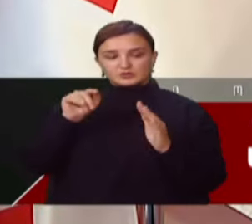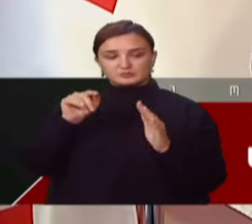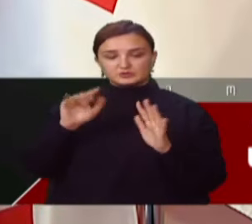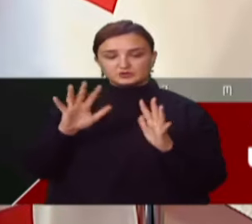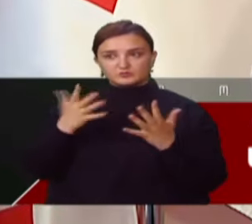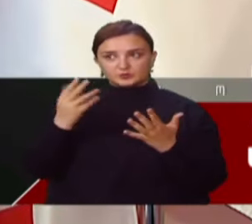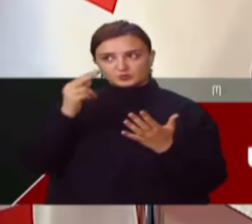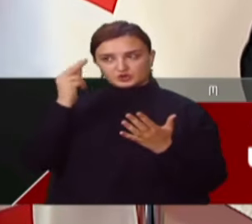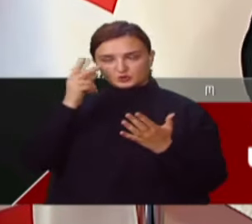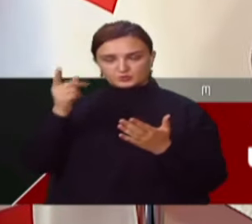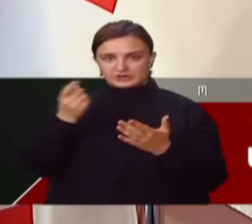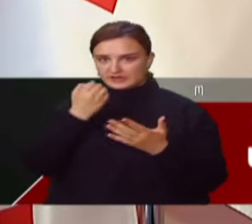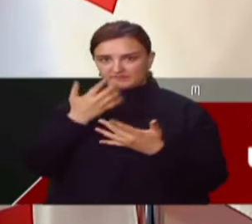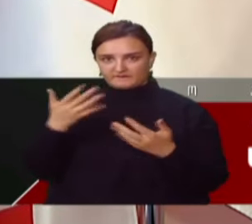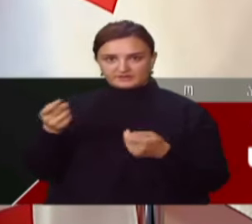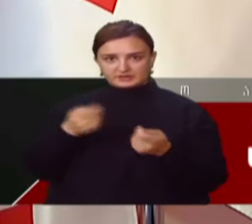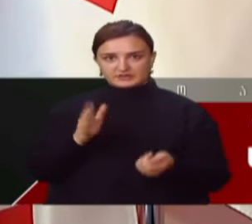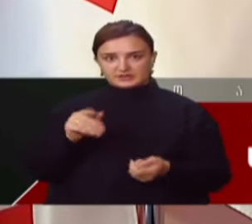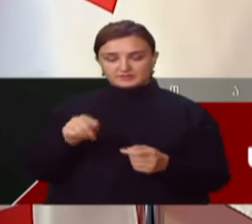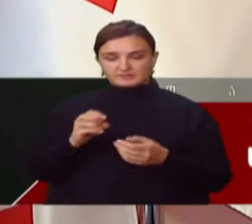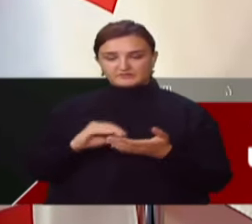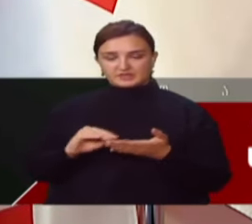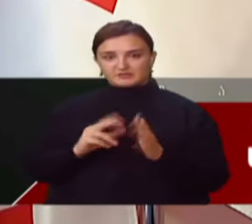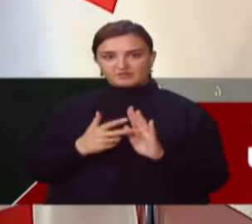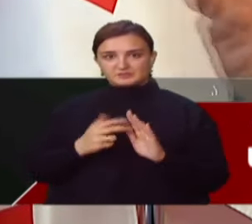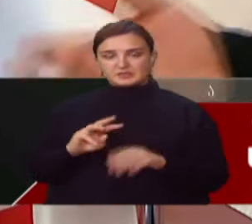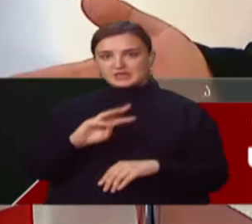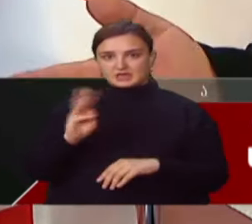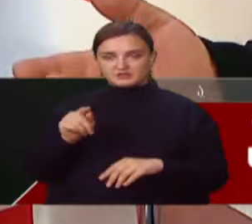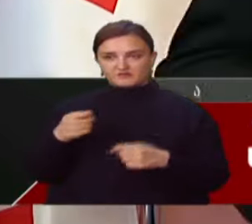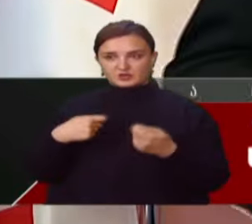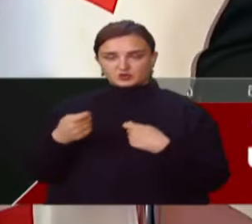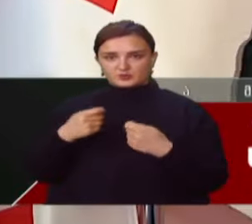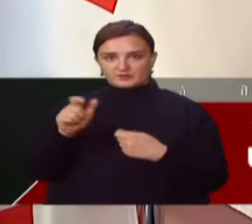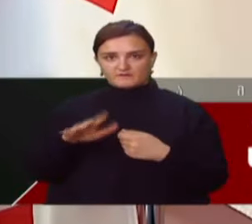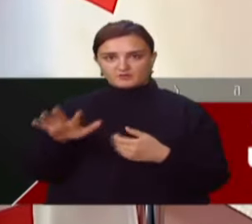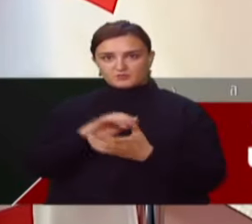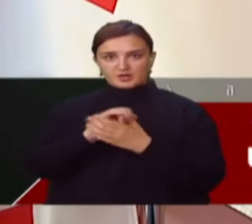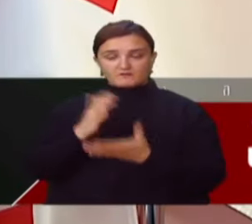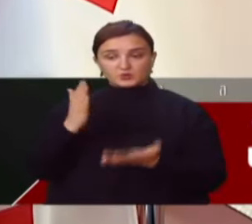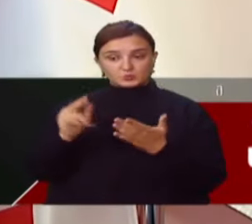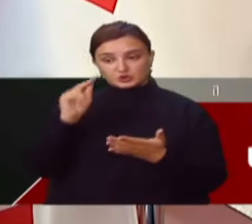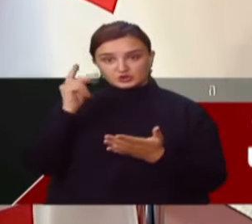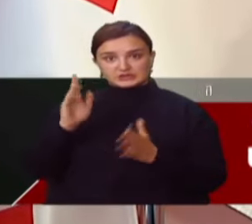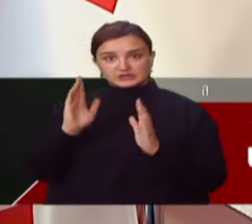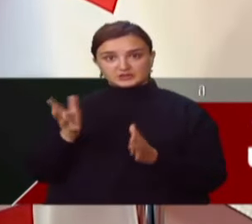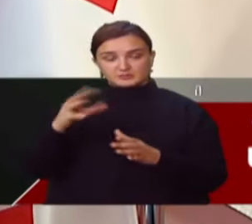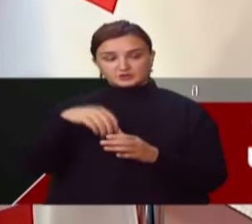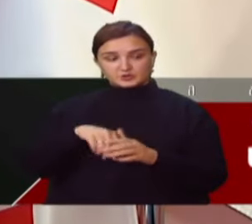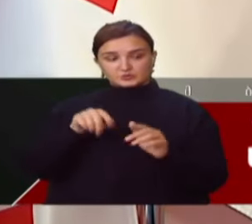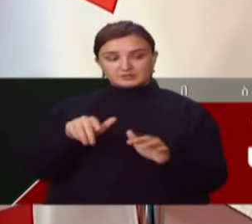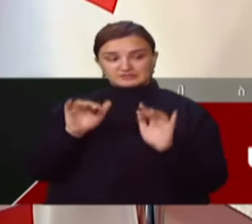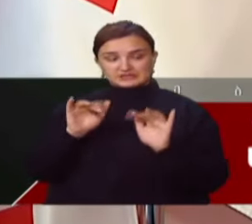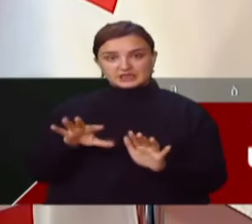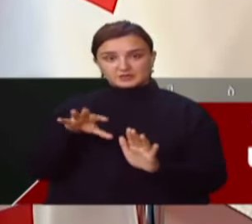წამოვა ჩინური ტვირთი. კიდევ გავიმეორებ, ეს არის 800 მილიარდამდე ვაჭრობ ევროკავშირთან. თუ ჩინეთი იქნება ჩართული ამ